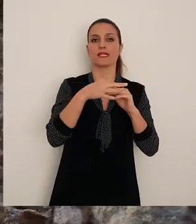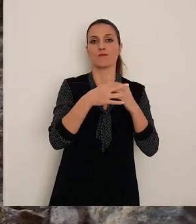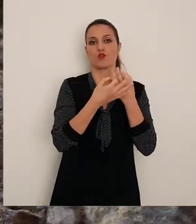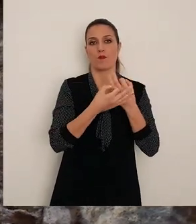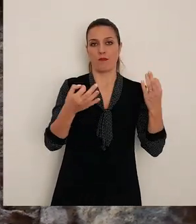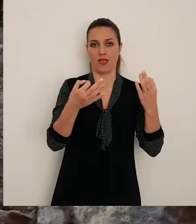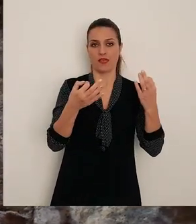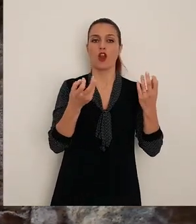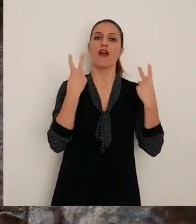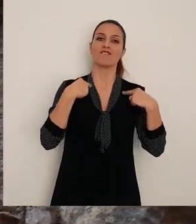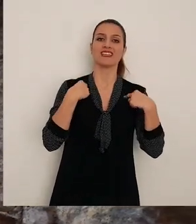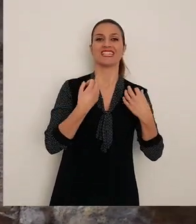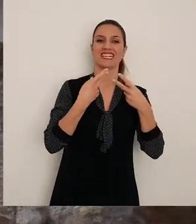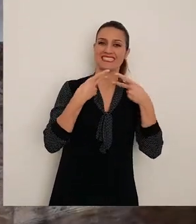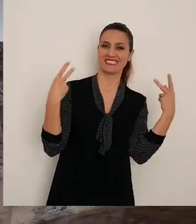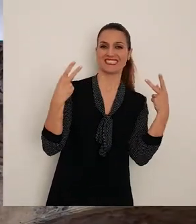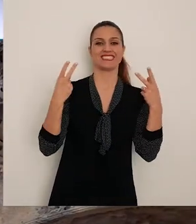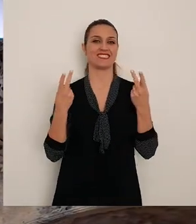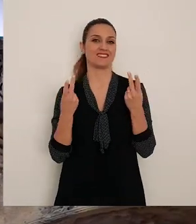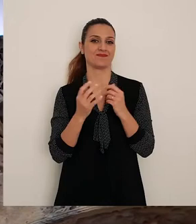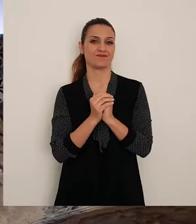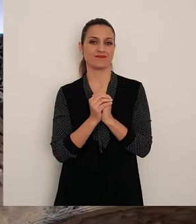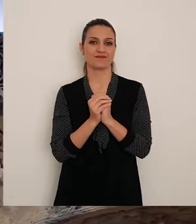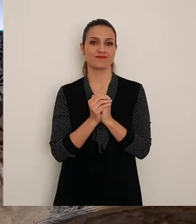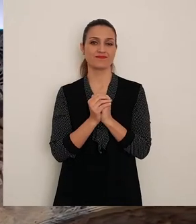morali da seguire per raggiungere una vita serena e felice.